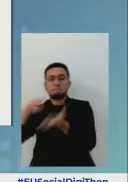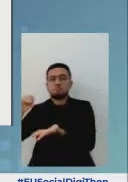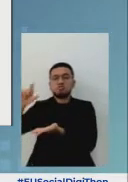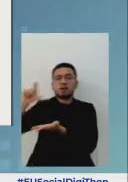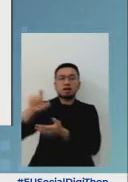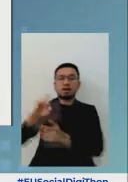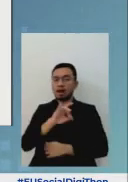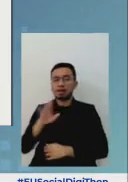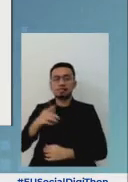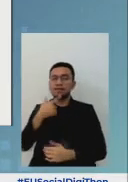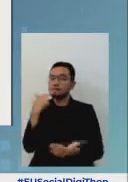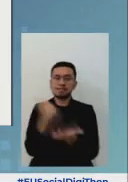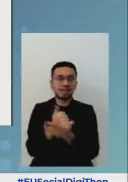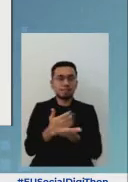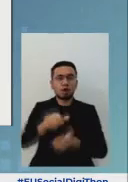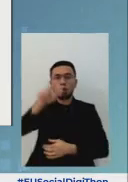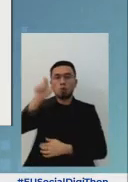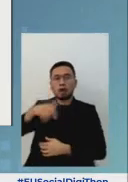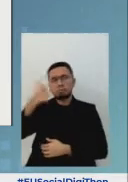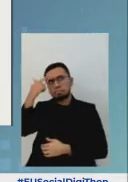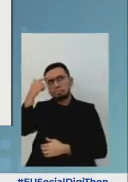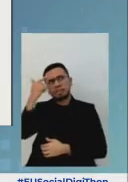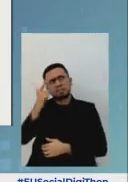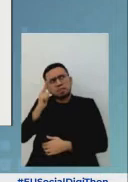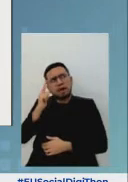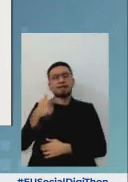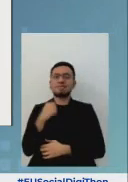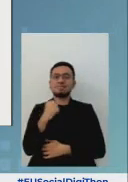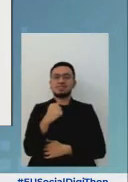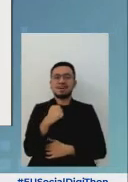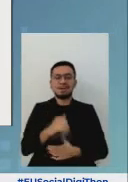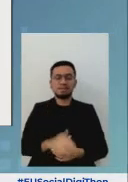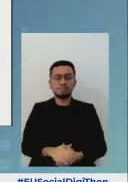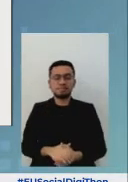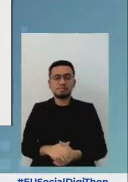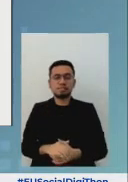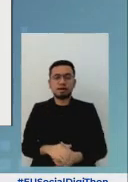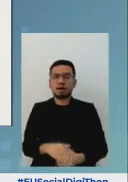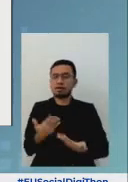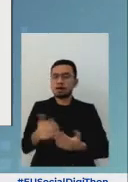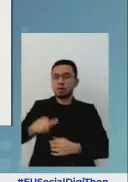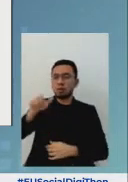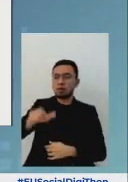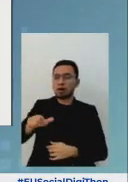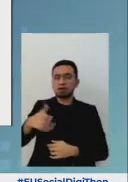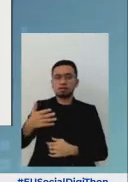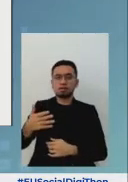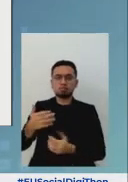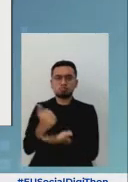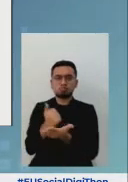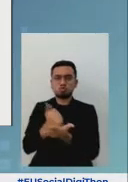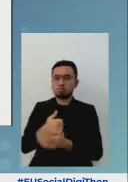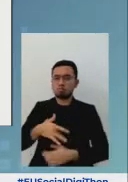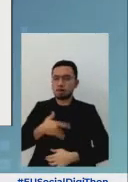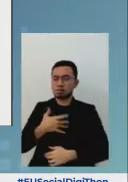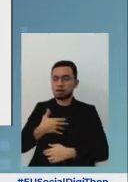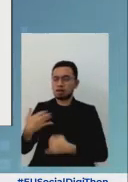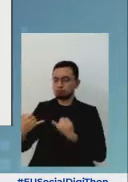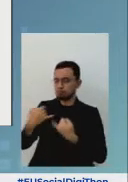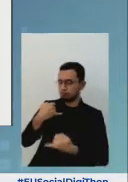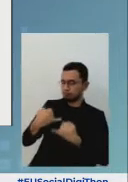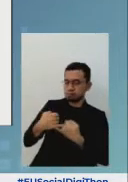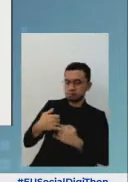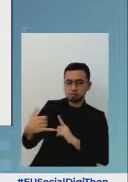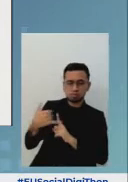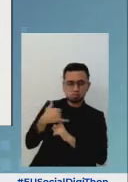nebak gitu ya. Oke, blokir atau hentikan komunikasi dengan orang yang membuat kita nggak nyaman. Ya. Adik-adik,